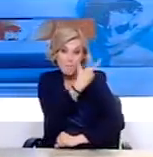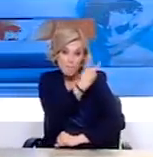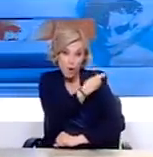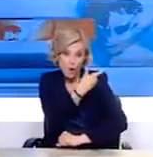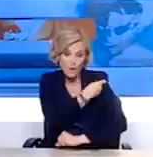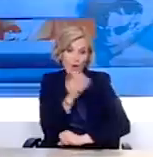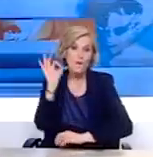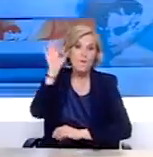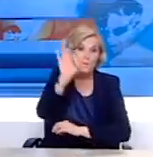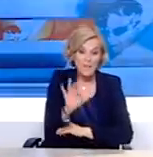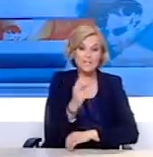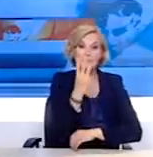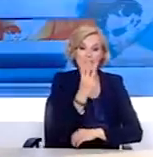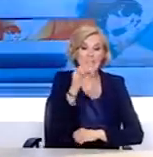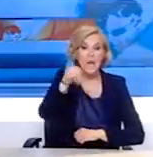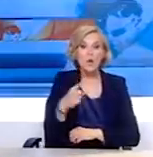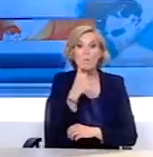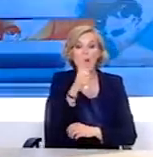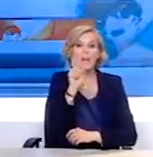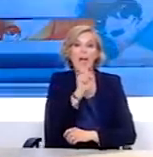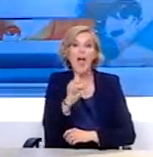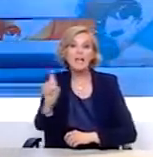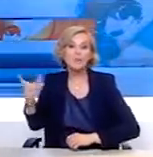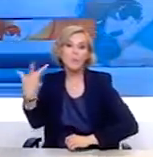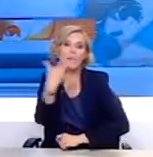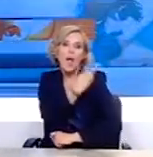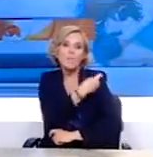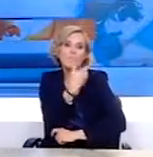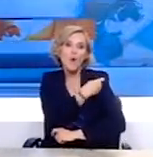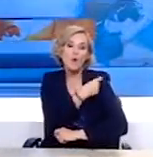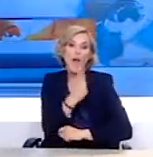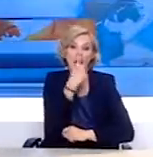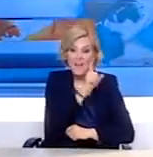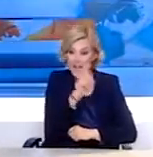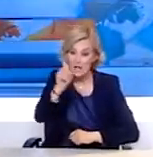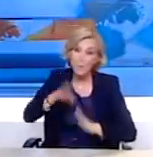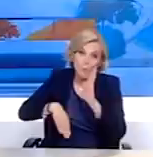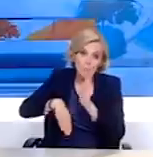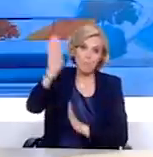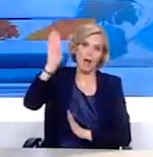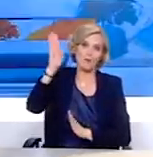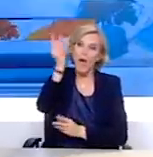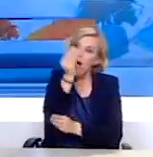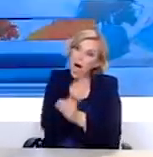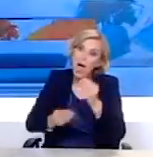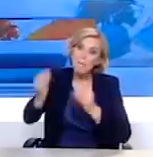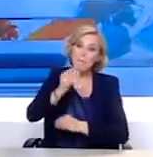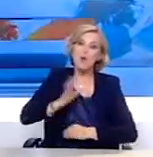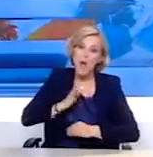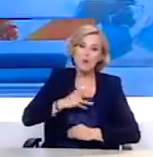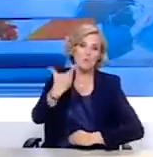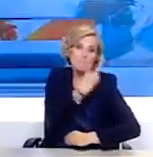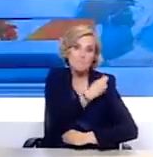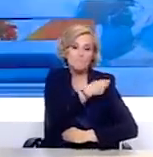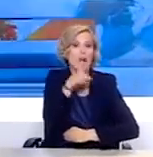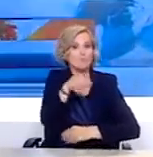πρόπερσι, φτάσαμε τα 3,1 εκατομμύρια δόσεις, 1 εκατομμύριο παραπάνω δηλαδή επιπλέον κόσμος εμβολιάστηκε, και αυτό